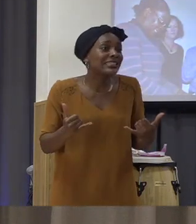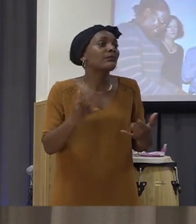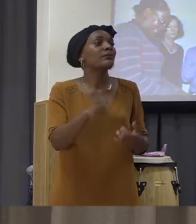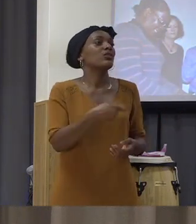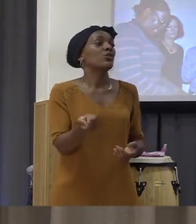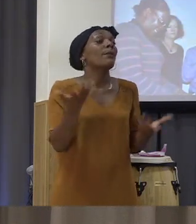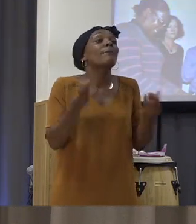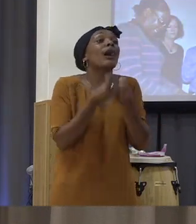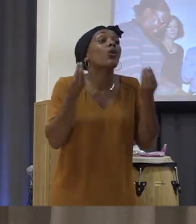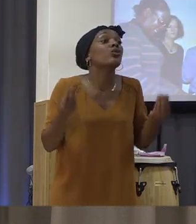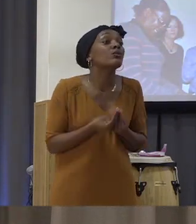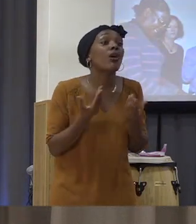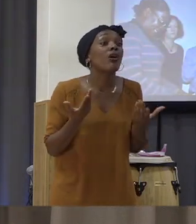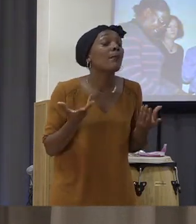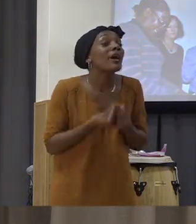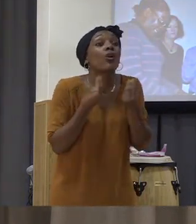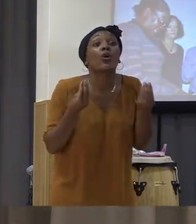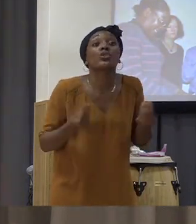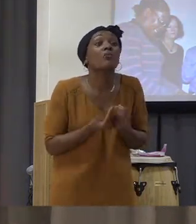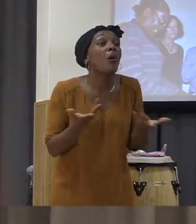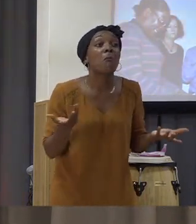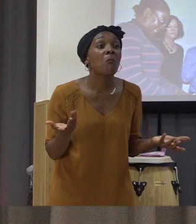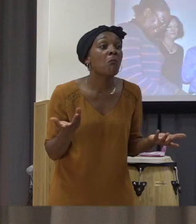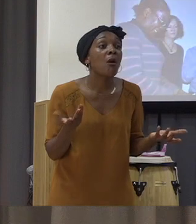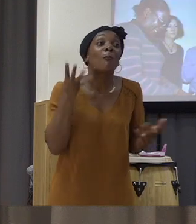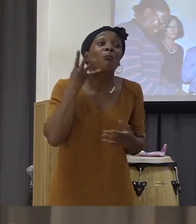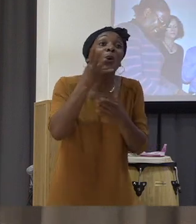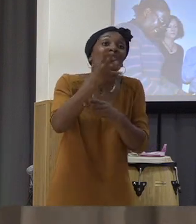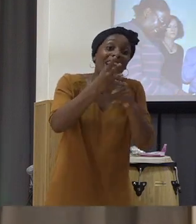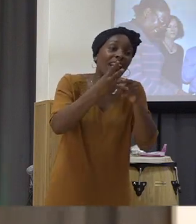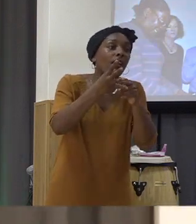Mais malheureusement, bien souvent, les choses restent à l'état de projet,